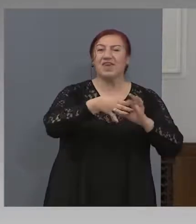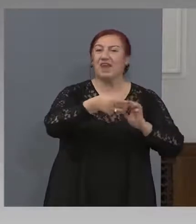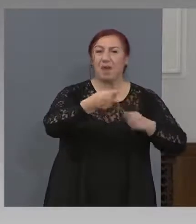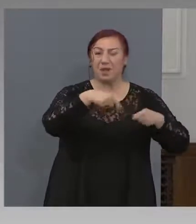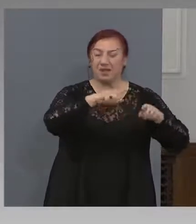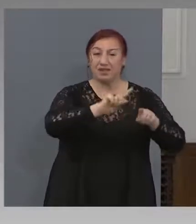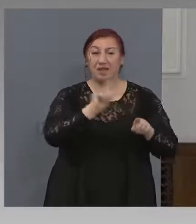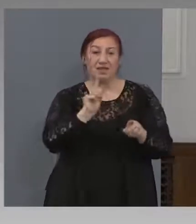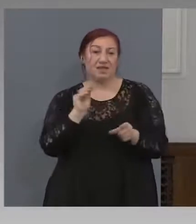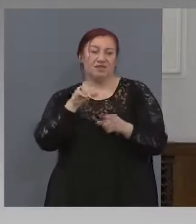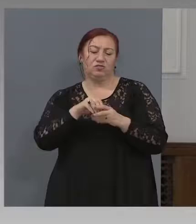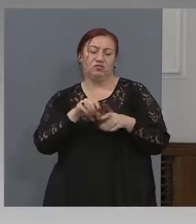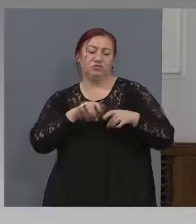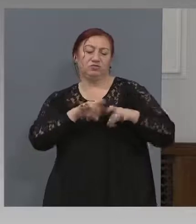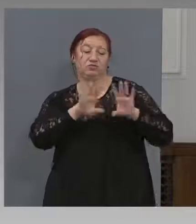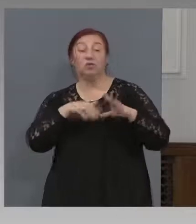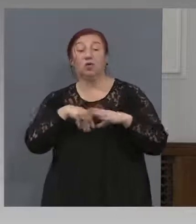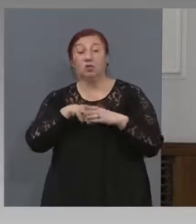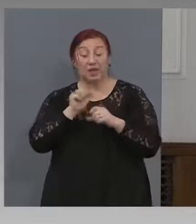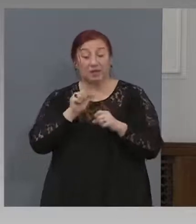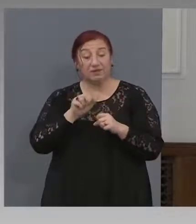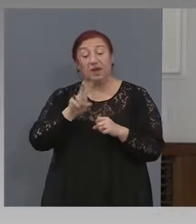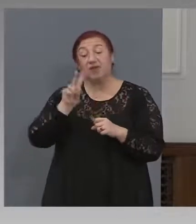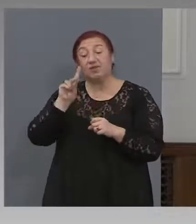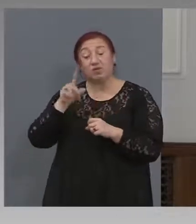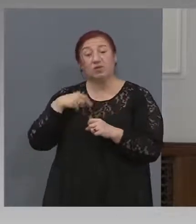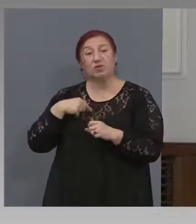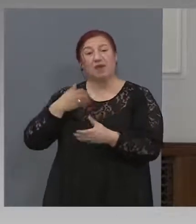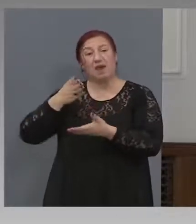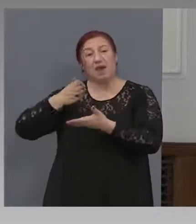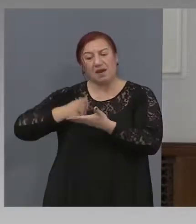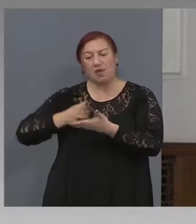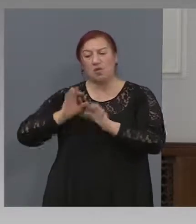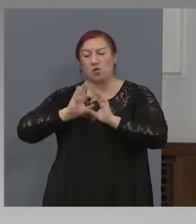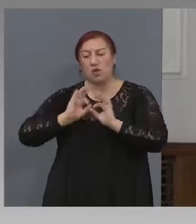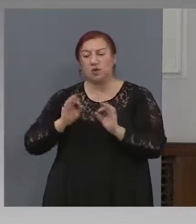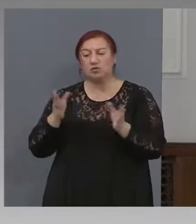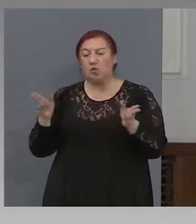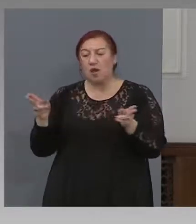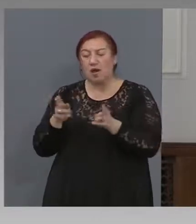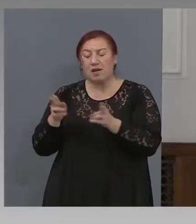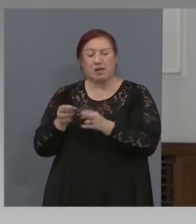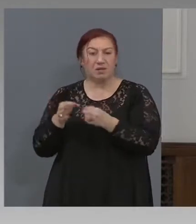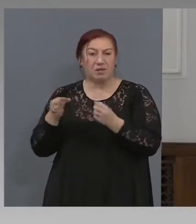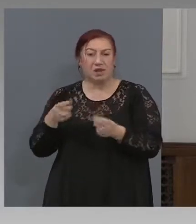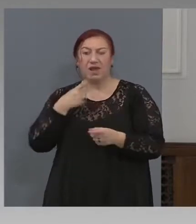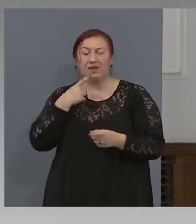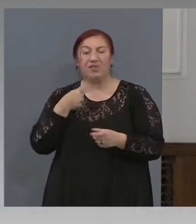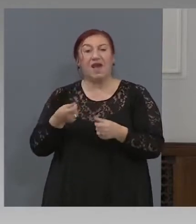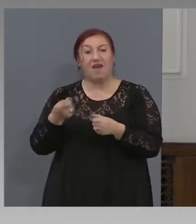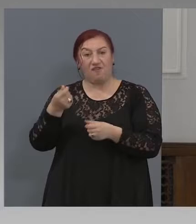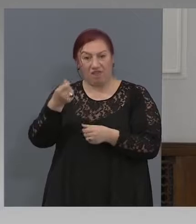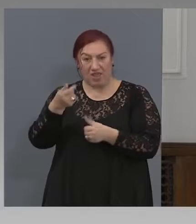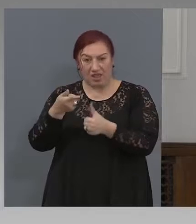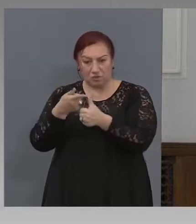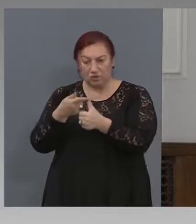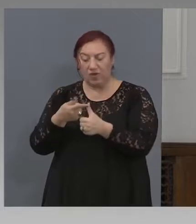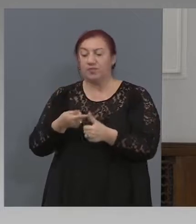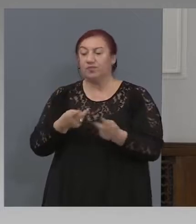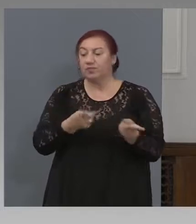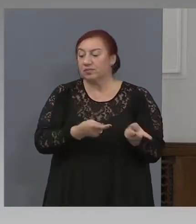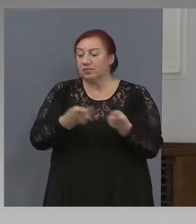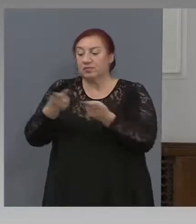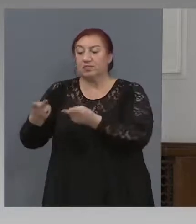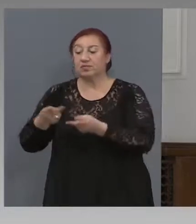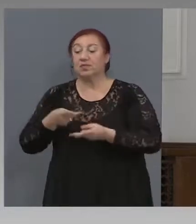И втория, моля ви, нека да бъдем кратки и ясни. Кои са тези краткосрочни мерки? Казахте финансови, логистични, но нека на практика